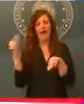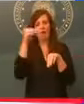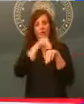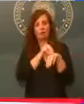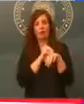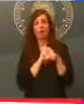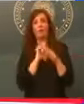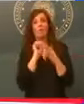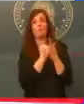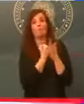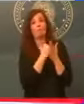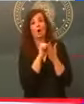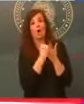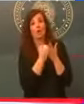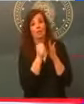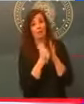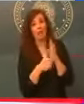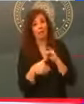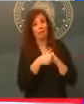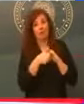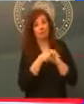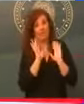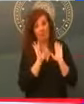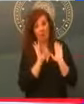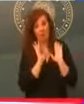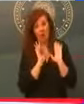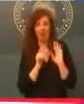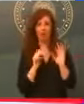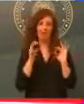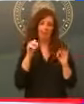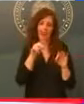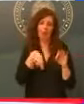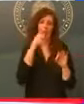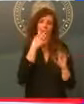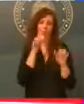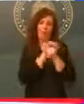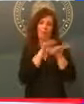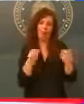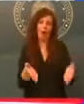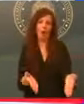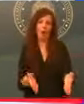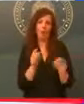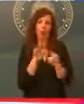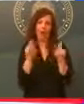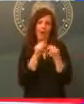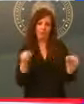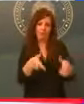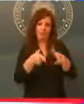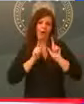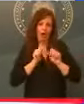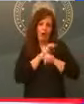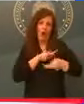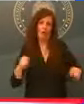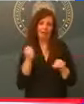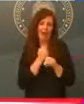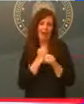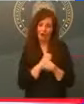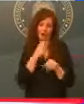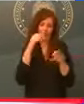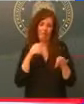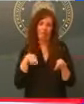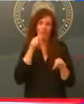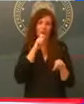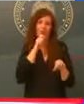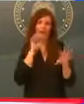che voi ovviamente fareste di tutto per diffondere già adesso e per rovinarci il lavoro perché poi chiaramente come sapete bene